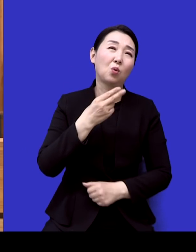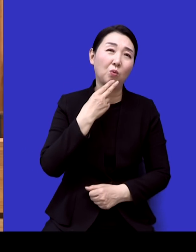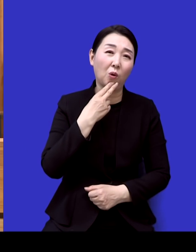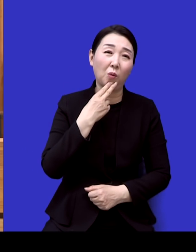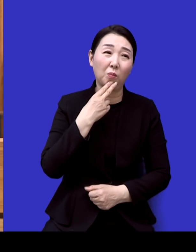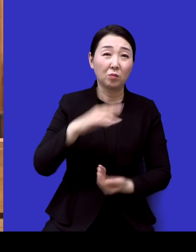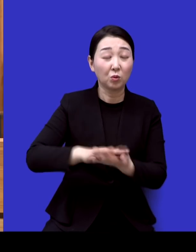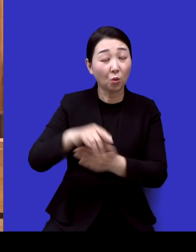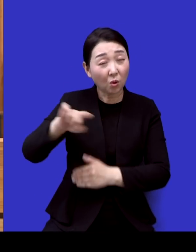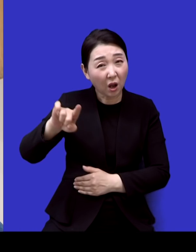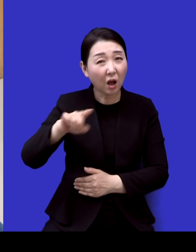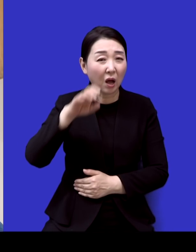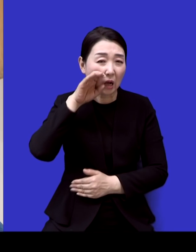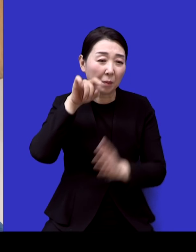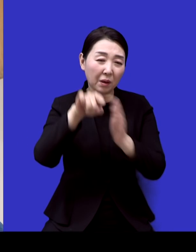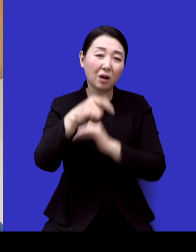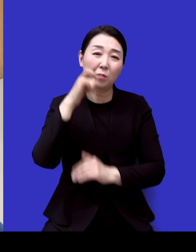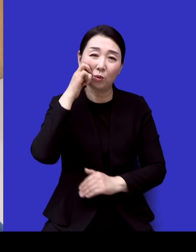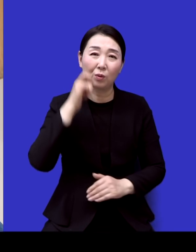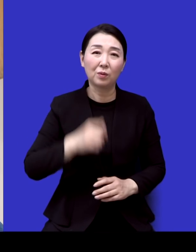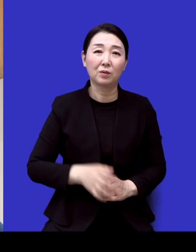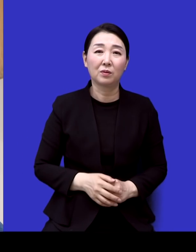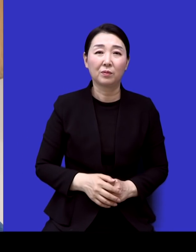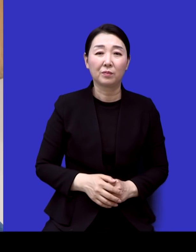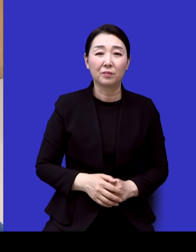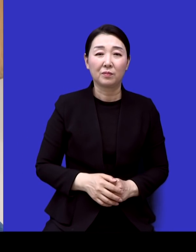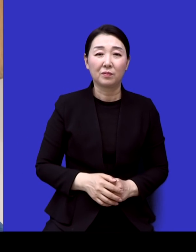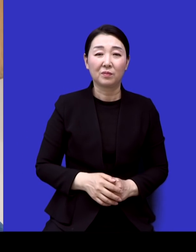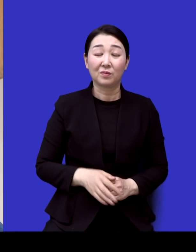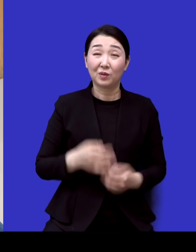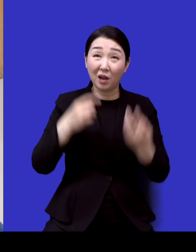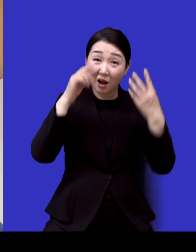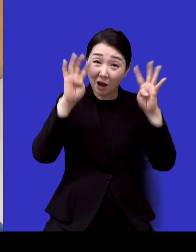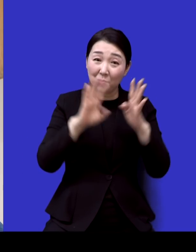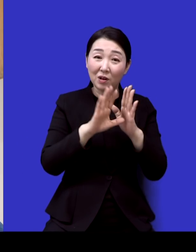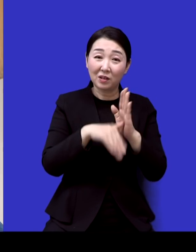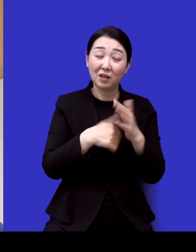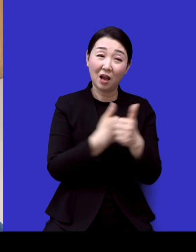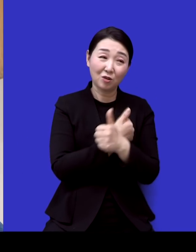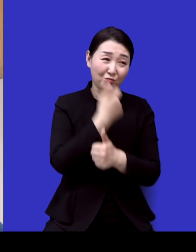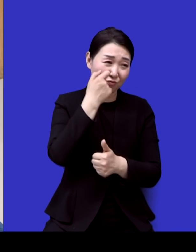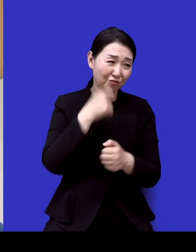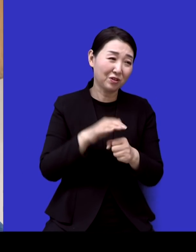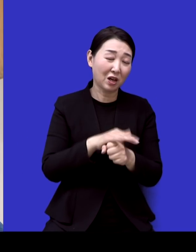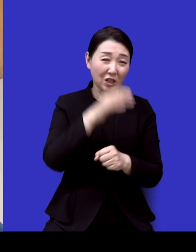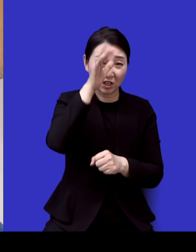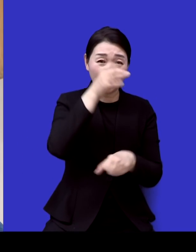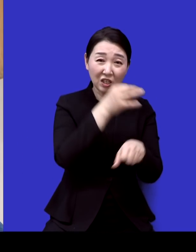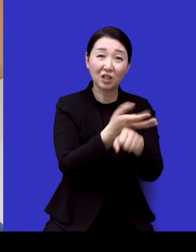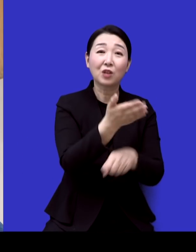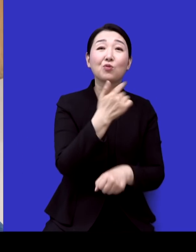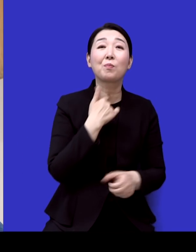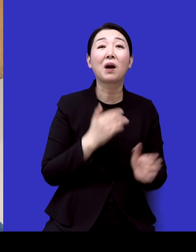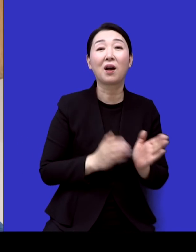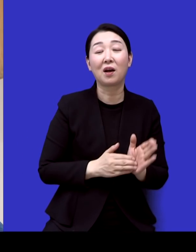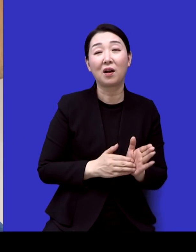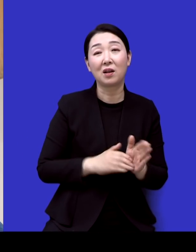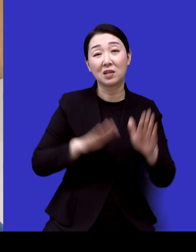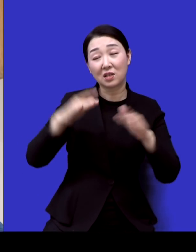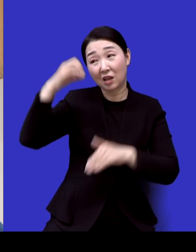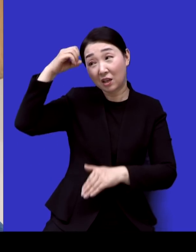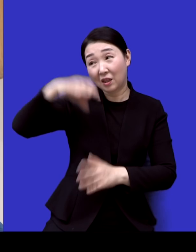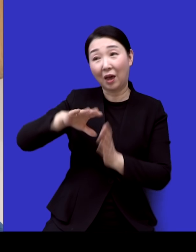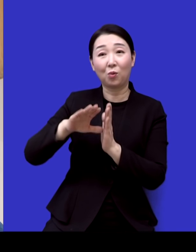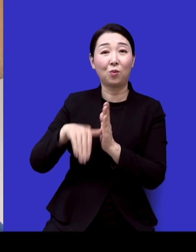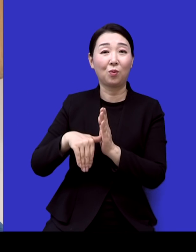가고. 그리고 제가 학부할 때는 아저씨들 불쌍한 아저씨들 치킨 사주던 애가 이제 대학원